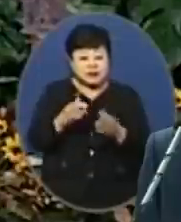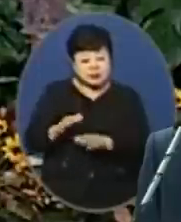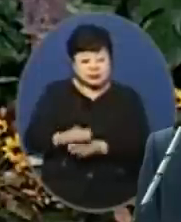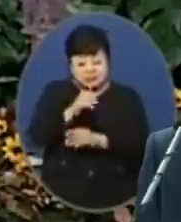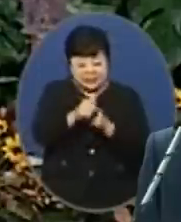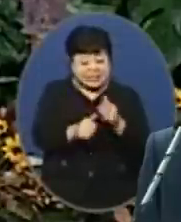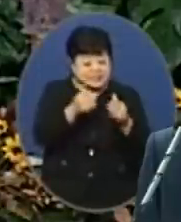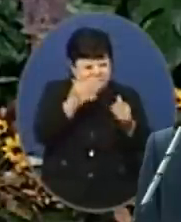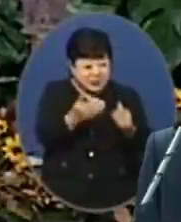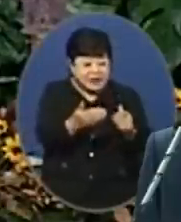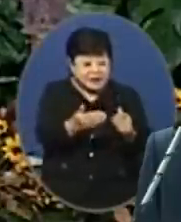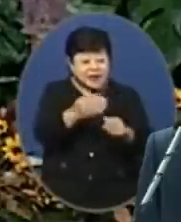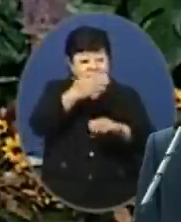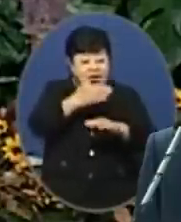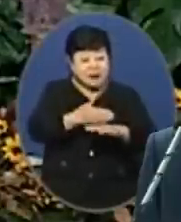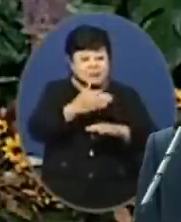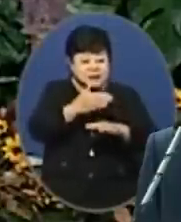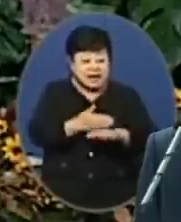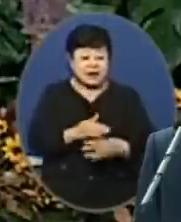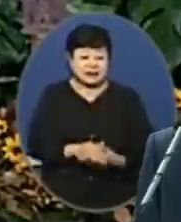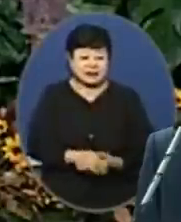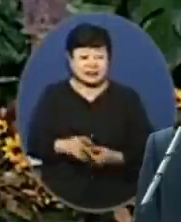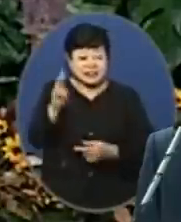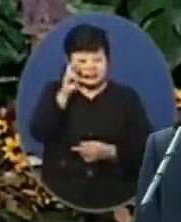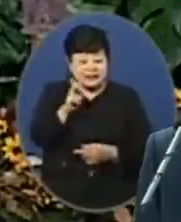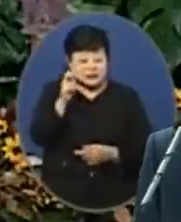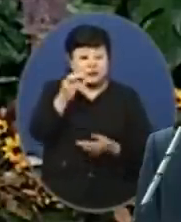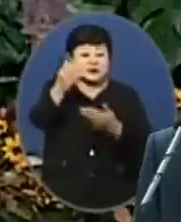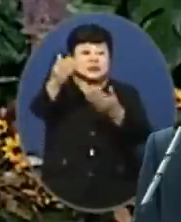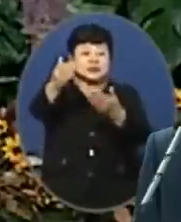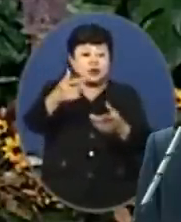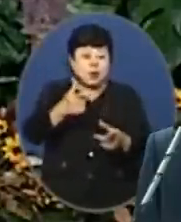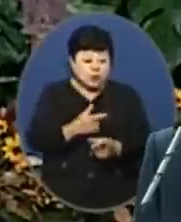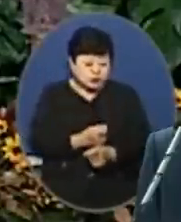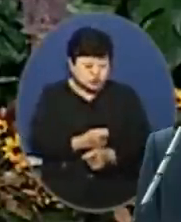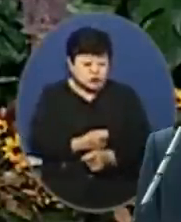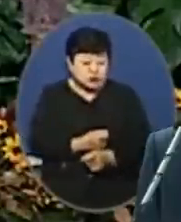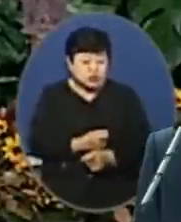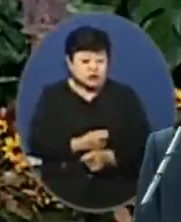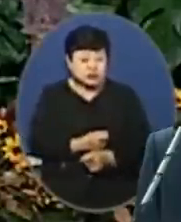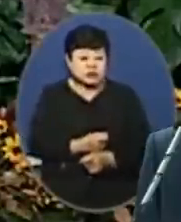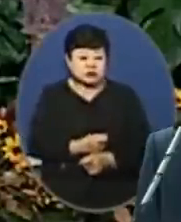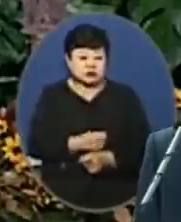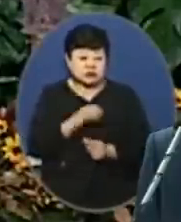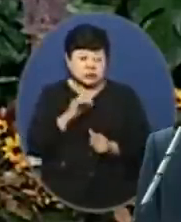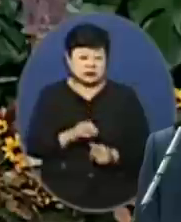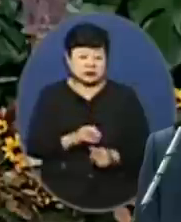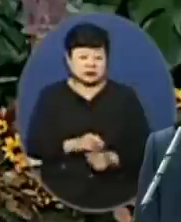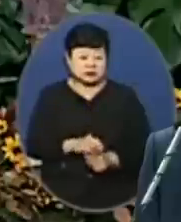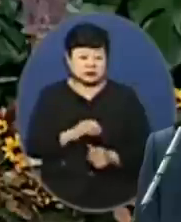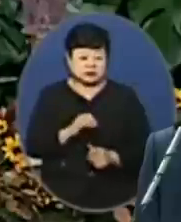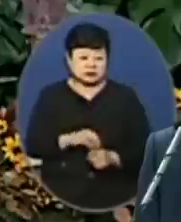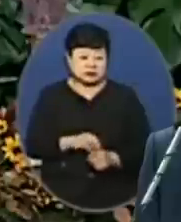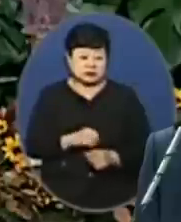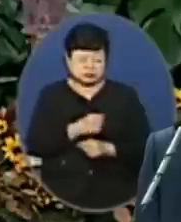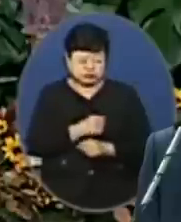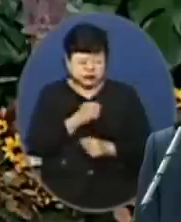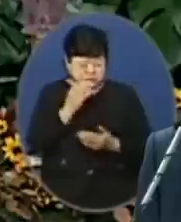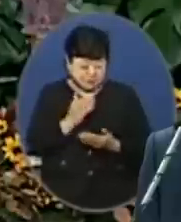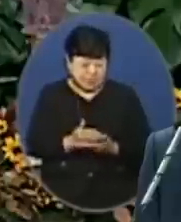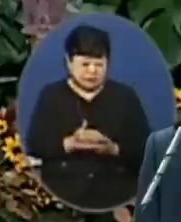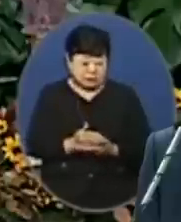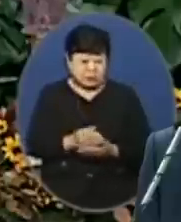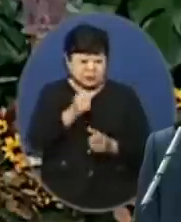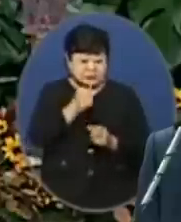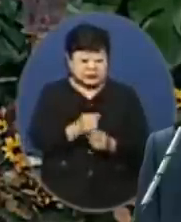예비하신 하나님께 감사와 찬송을 드리고 원수들의 협박에 위축되지 말고 창조적인 선언을